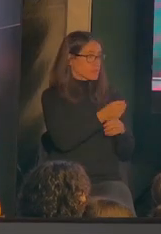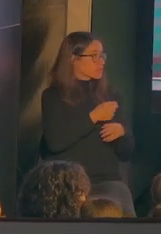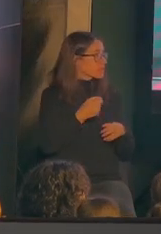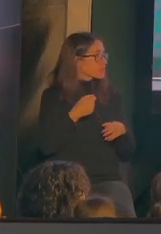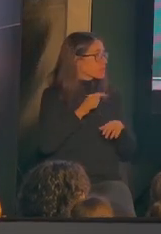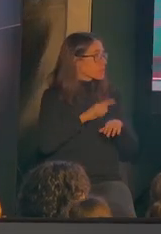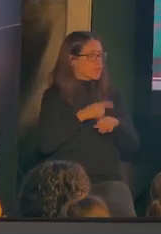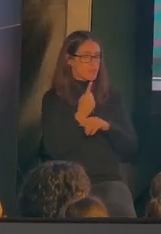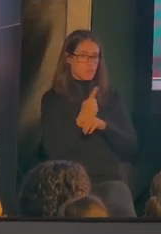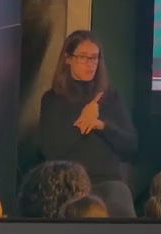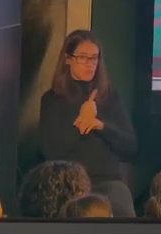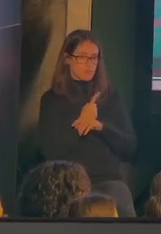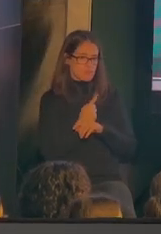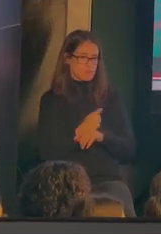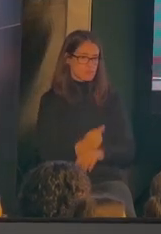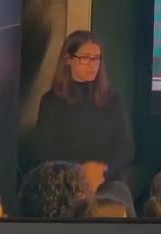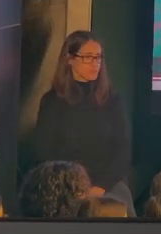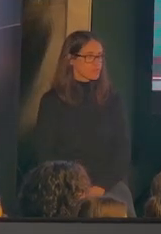al congelador.